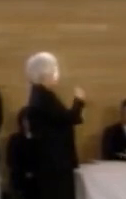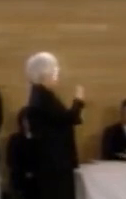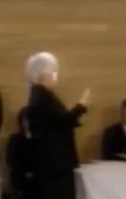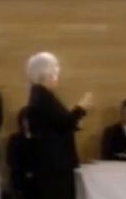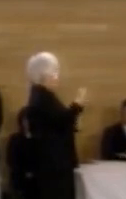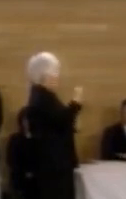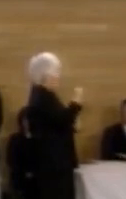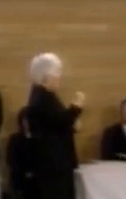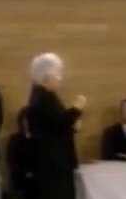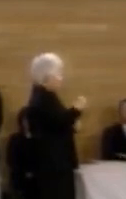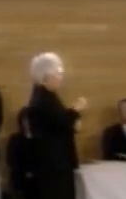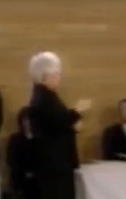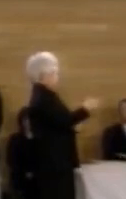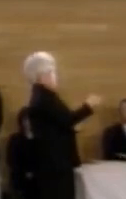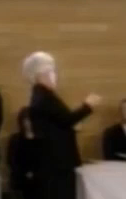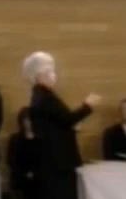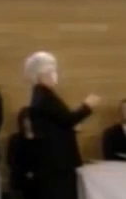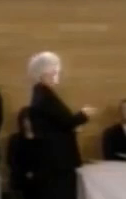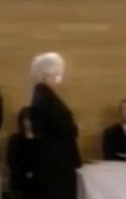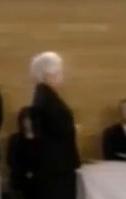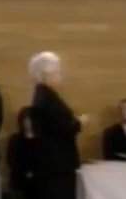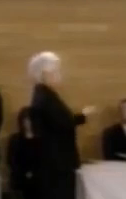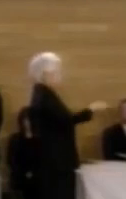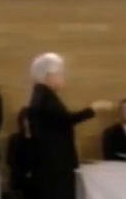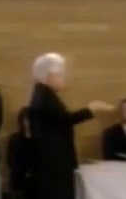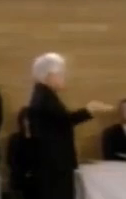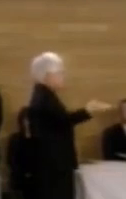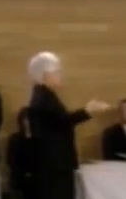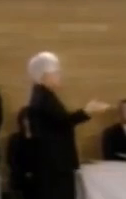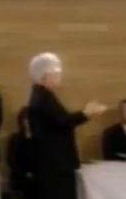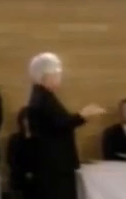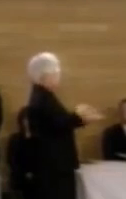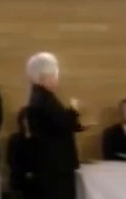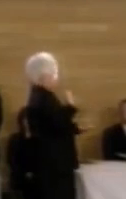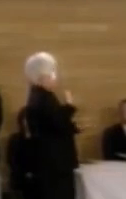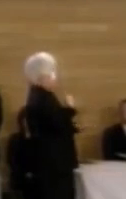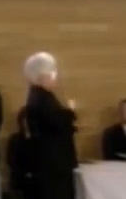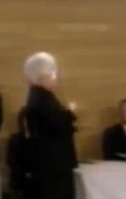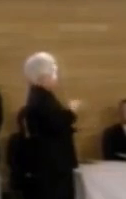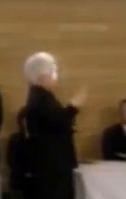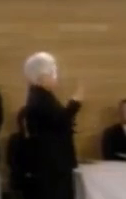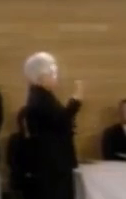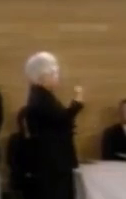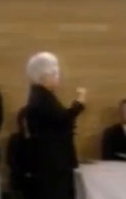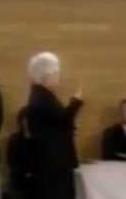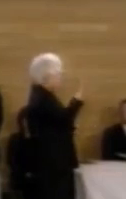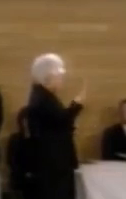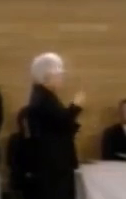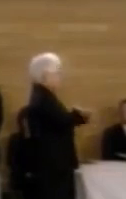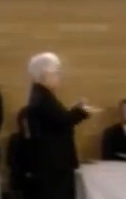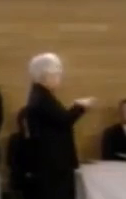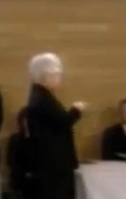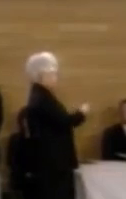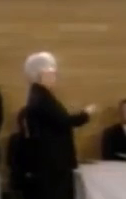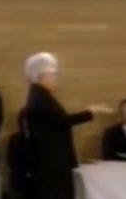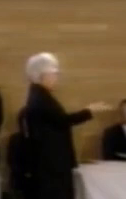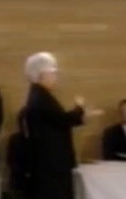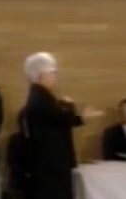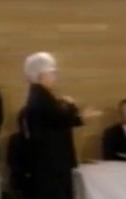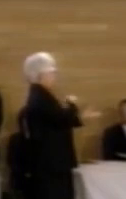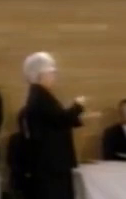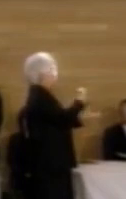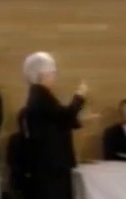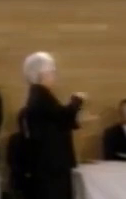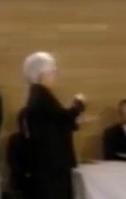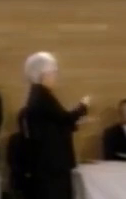が本格化し、不漁が続く秋鮭に代わり、町の水産業を支える新